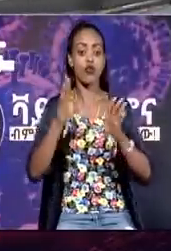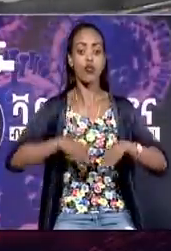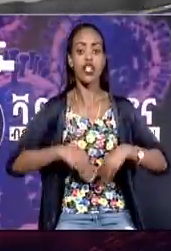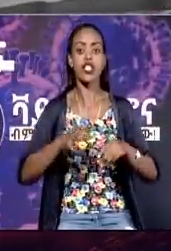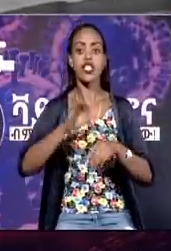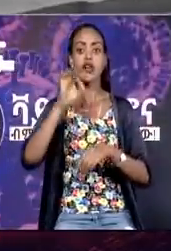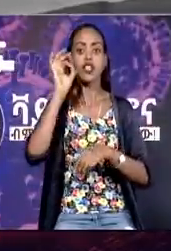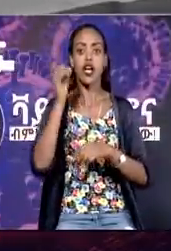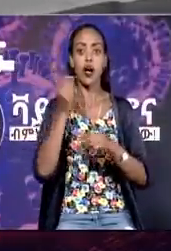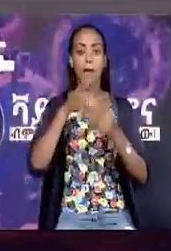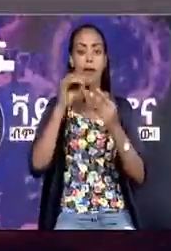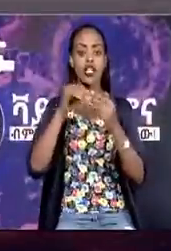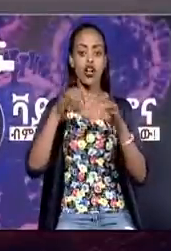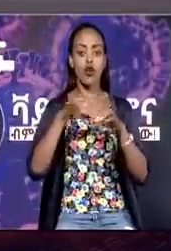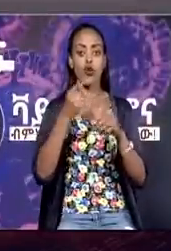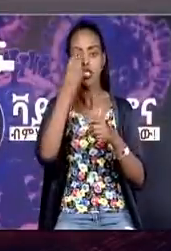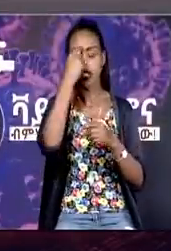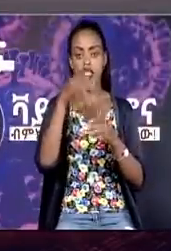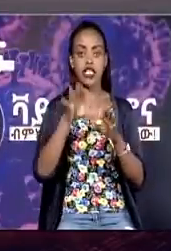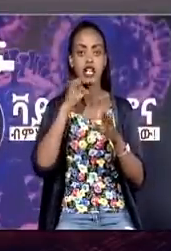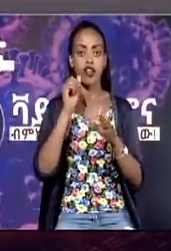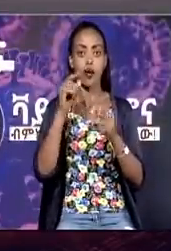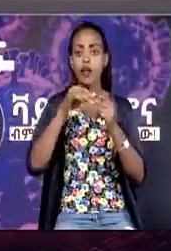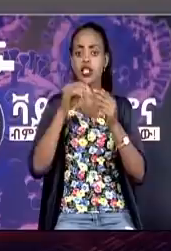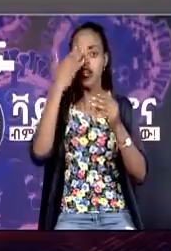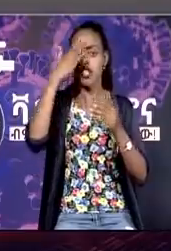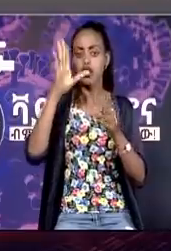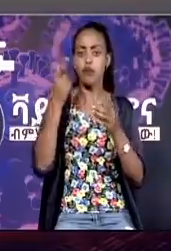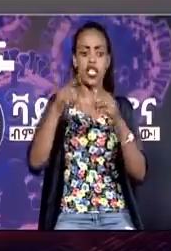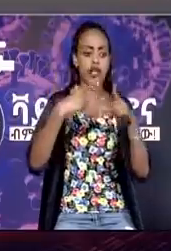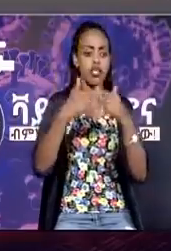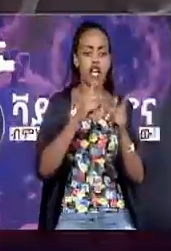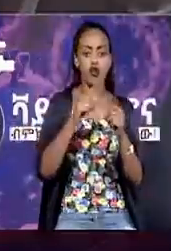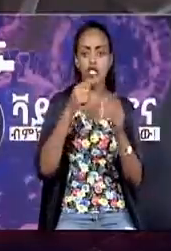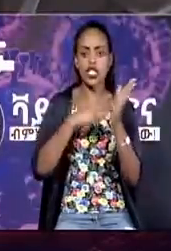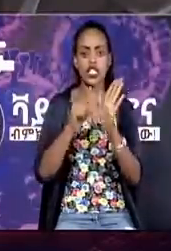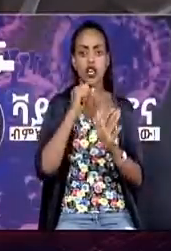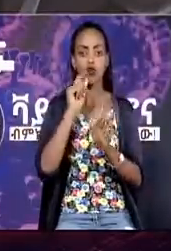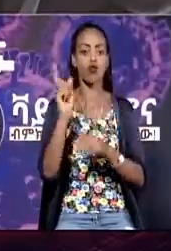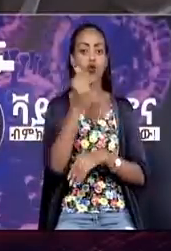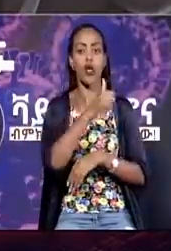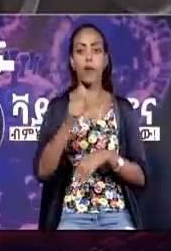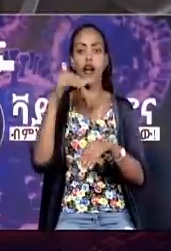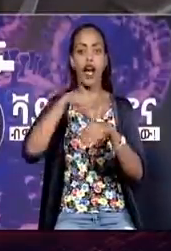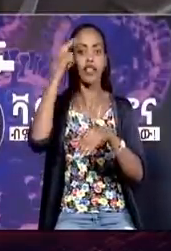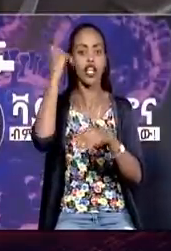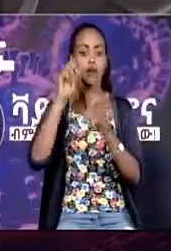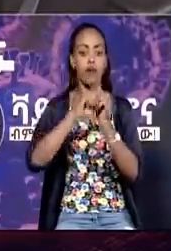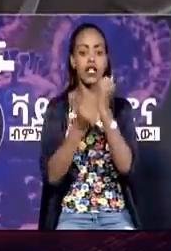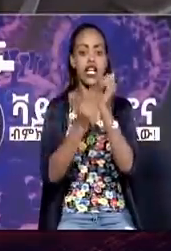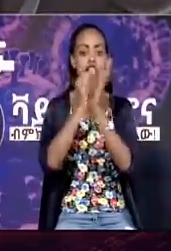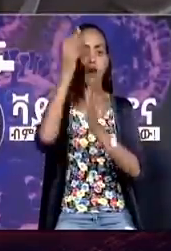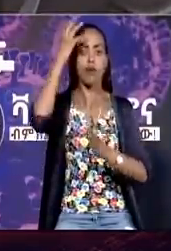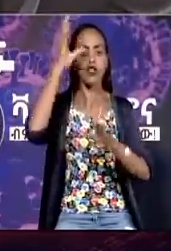መረፃ ዝገብረሉ ዕድ ዘይክህሉ ይኽእል እዩ ኣይንፈለጥን መረፃ መዓዝ ከም ዝካየድ እውን ግልፂ ይኮነን። ይኹን እምበር ኣብ ትግራይ ብመሰረት ሕገ